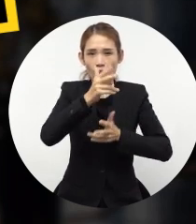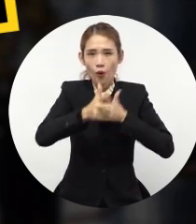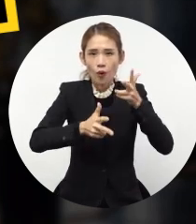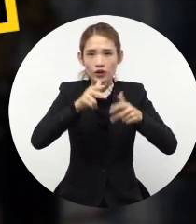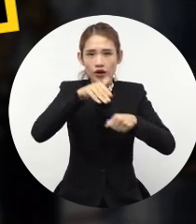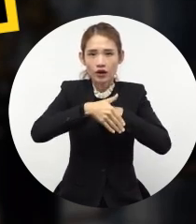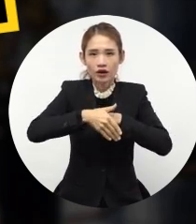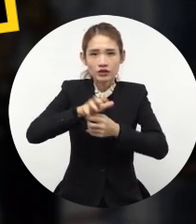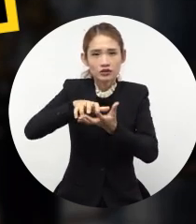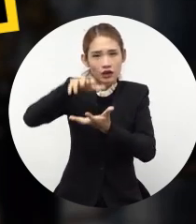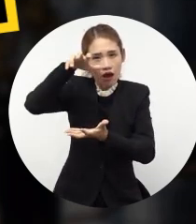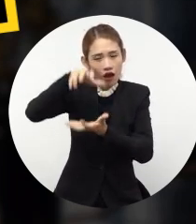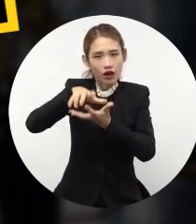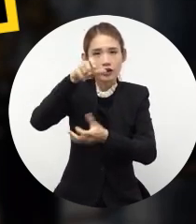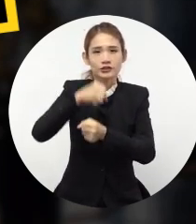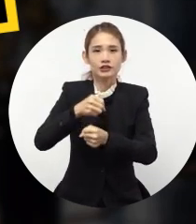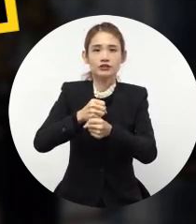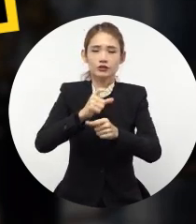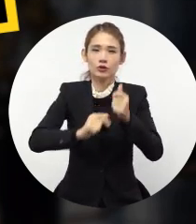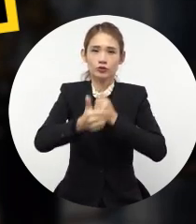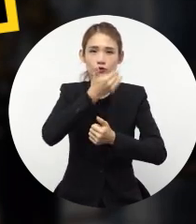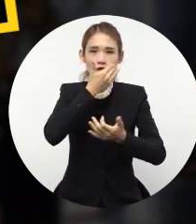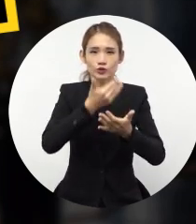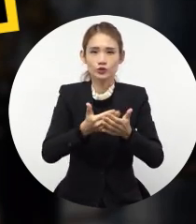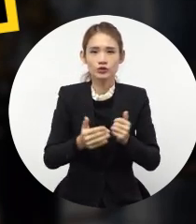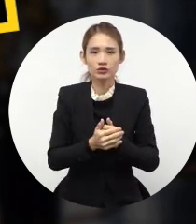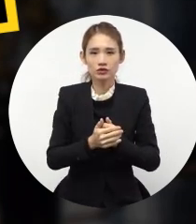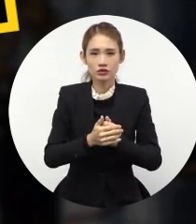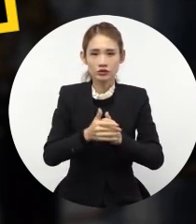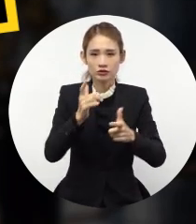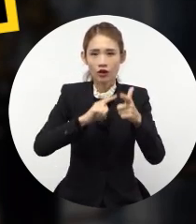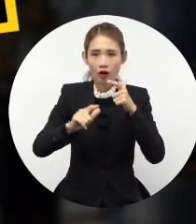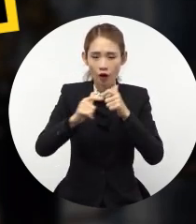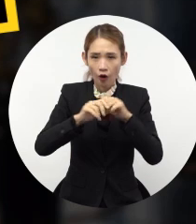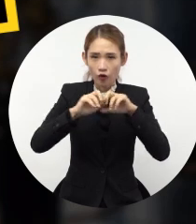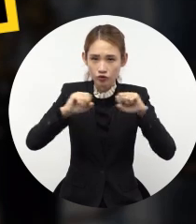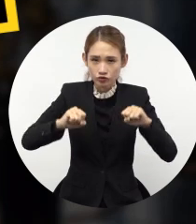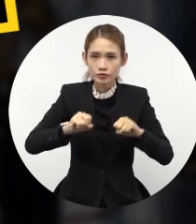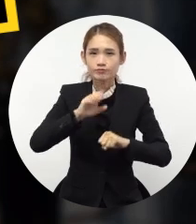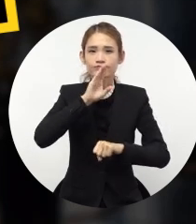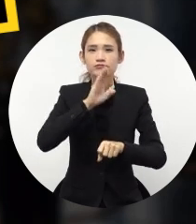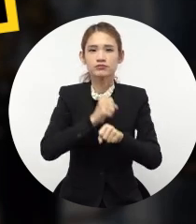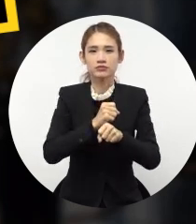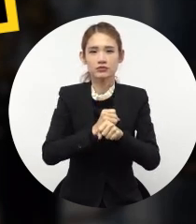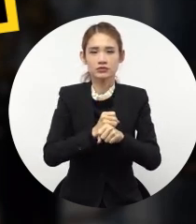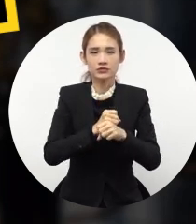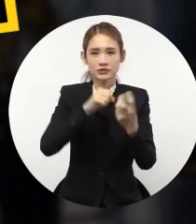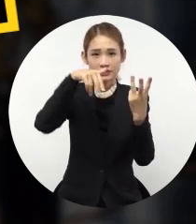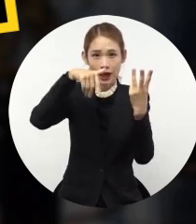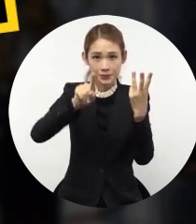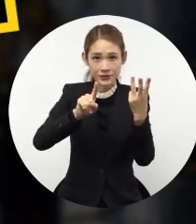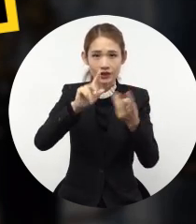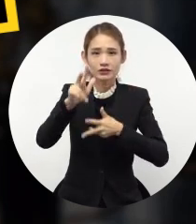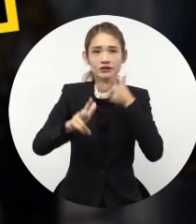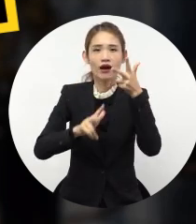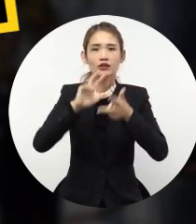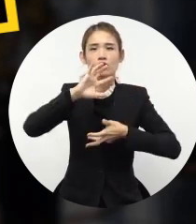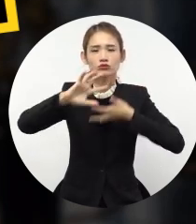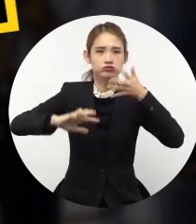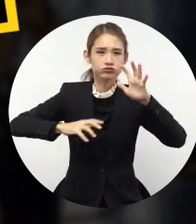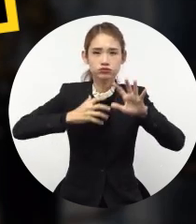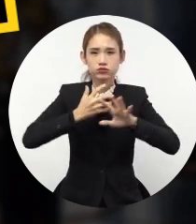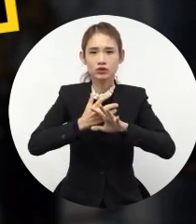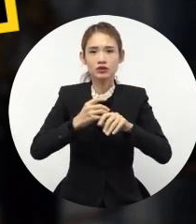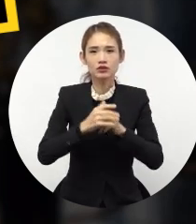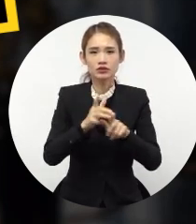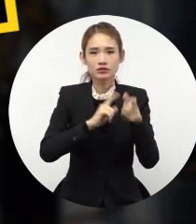공장화되고 대량 생산이 중요해졌기 때문이죠. 네, 더 구분받습니다. 그러다가 3차 산업혁명이 됩니다.